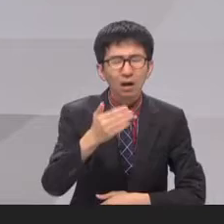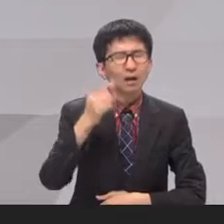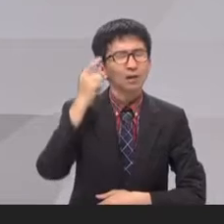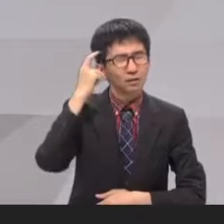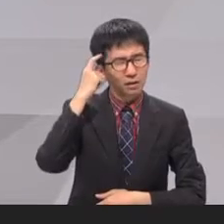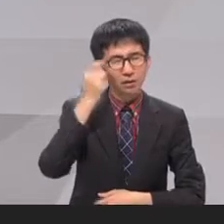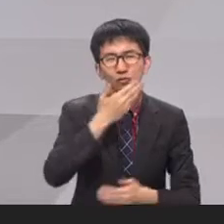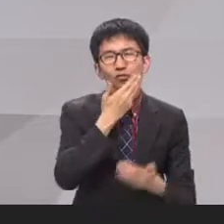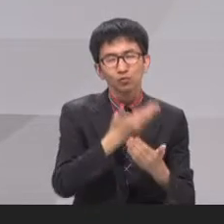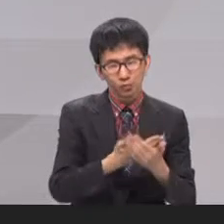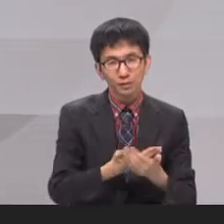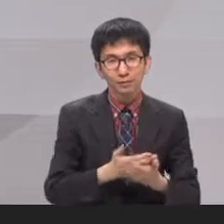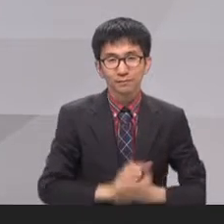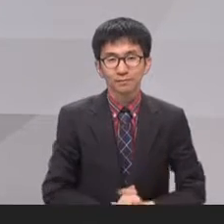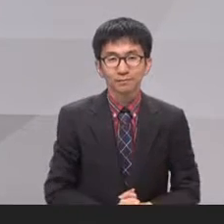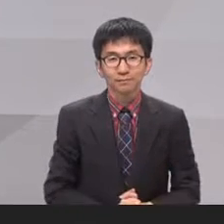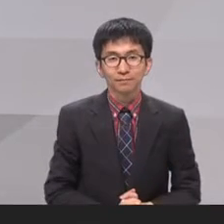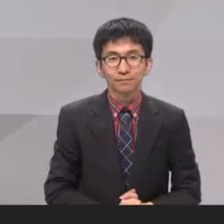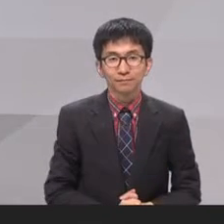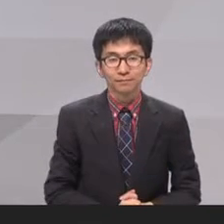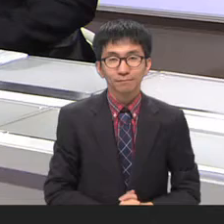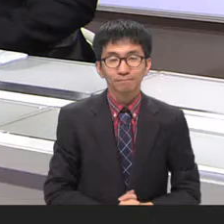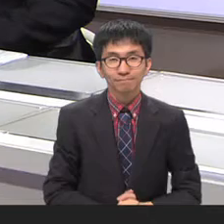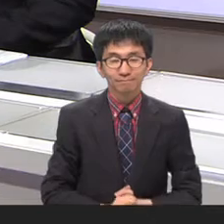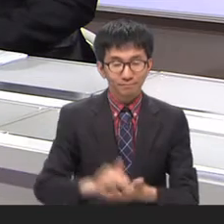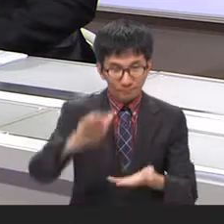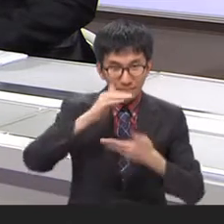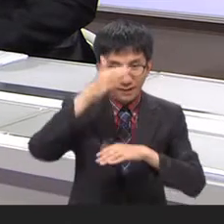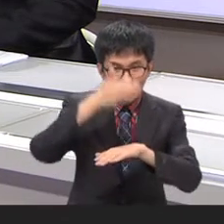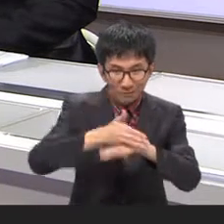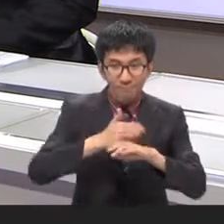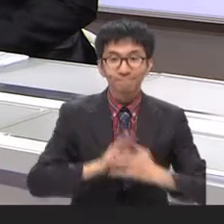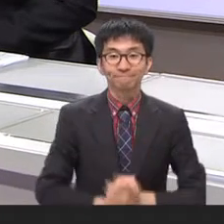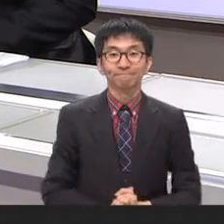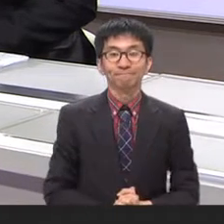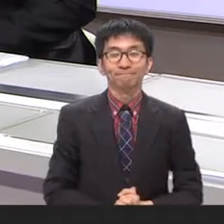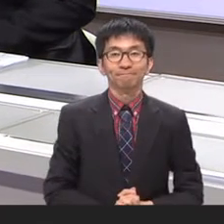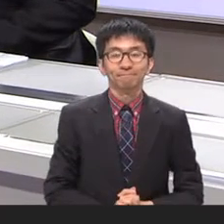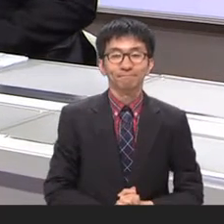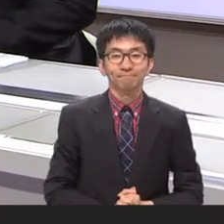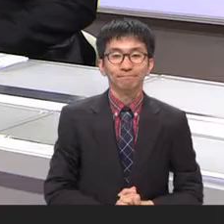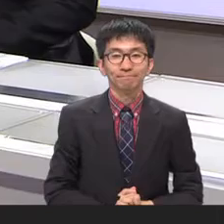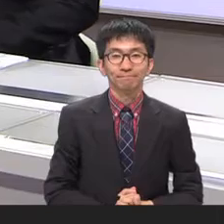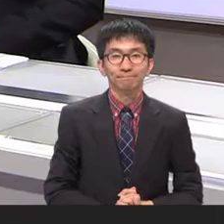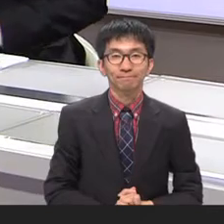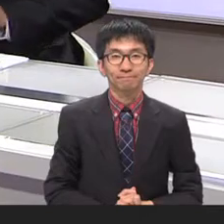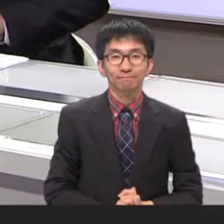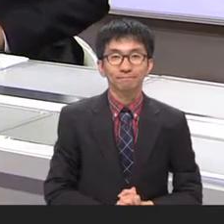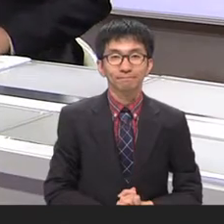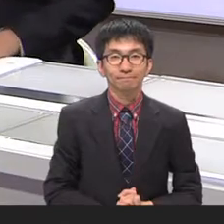점은 우리 모두가 좀 잊지 않았으면 좋겠습니다 뉴스맨 기자 오늘 말씀 잘 들었습니다 고맙습니다 감사합니다 예